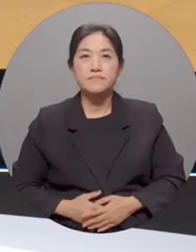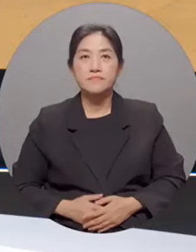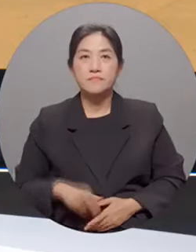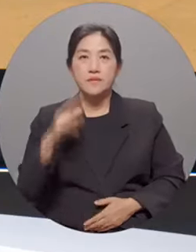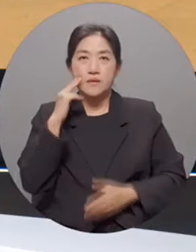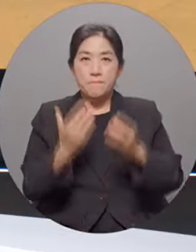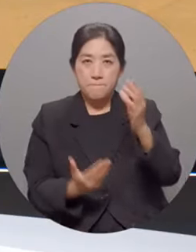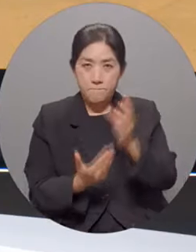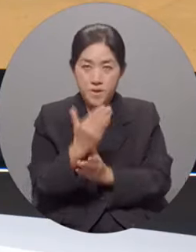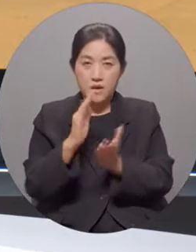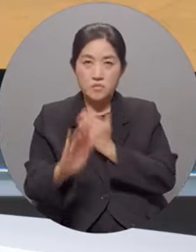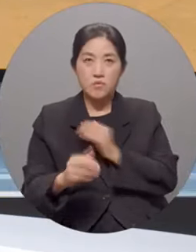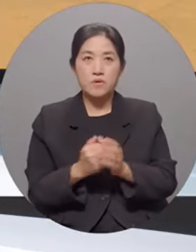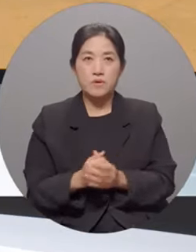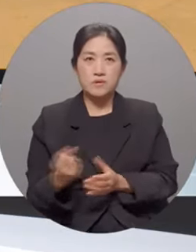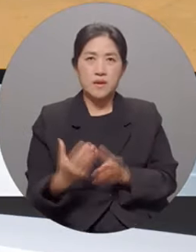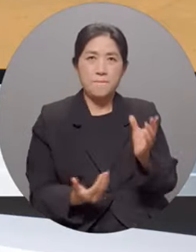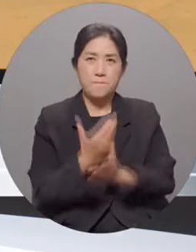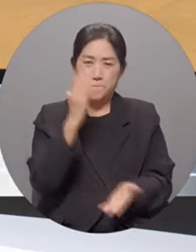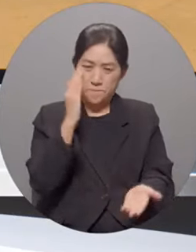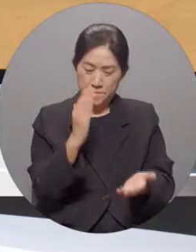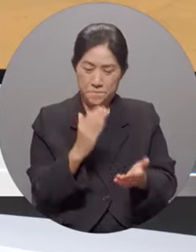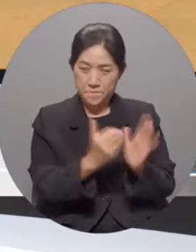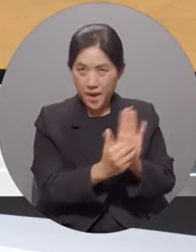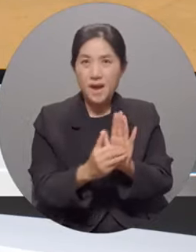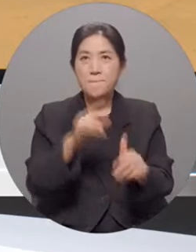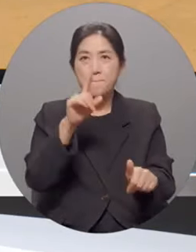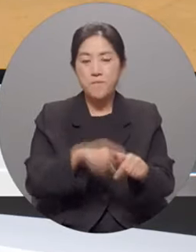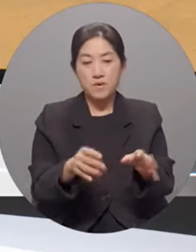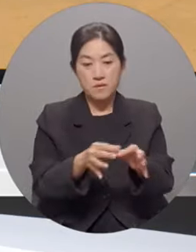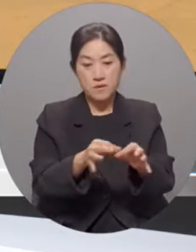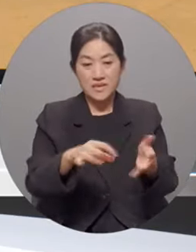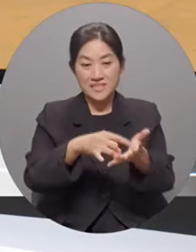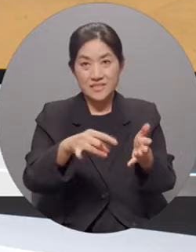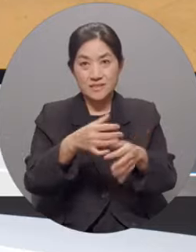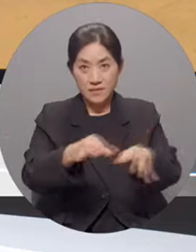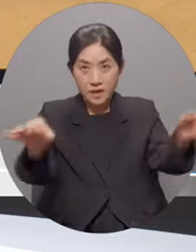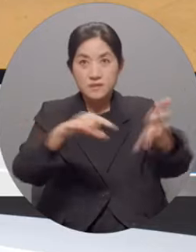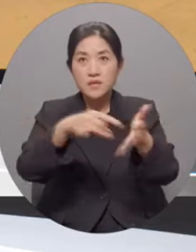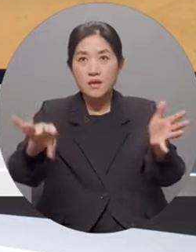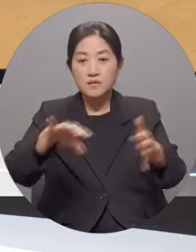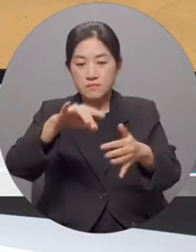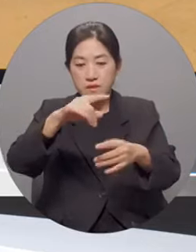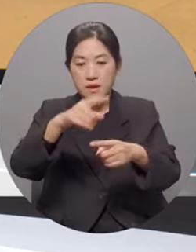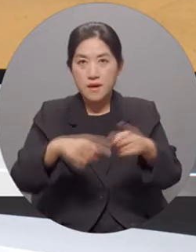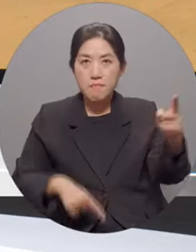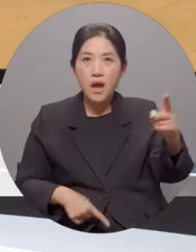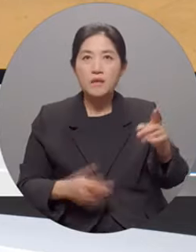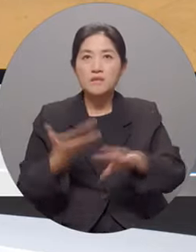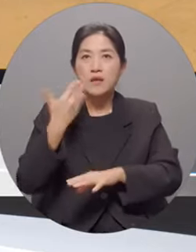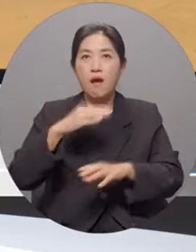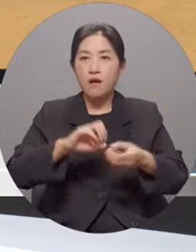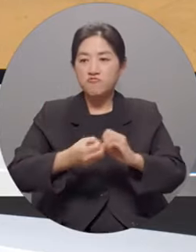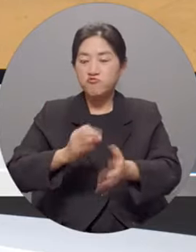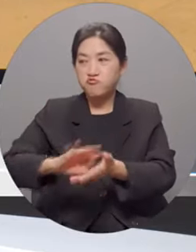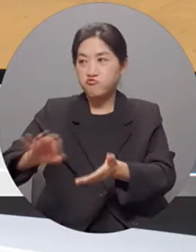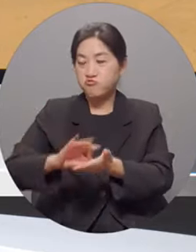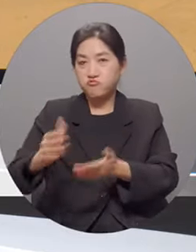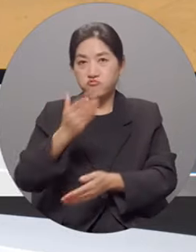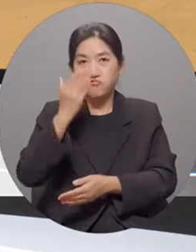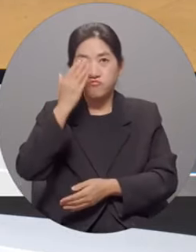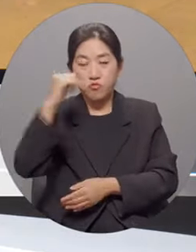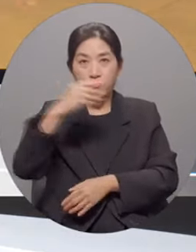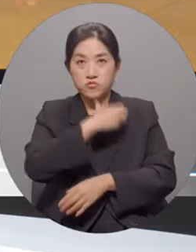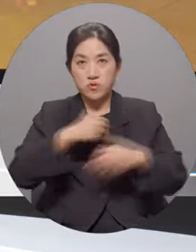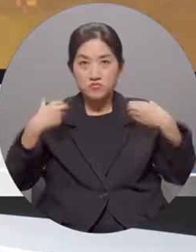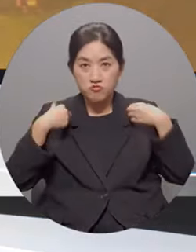참사 이후 재발을 막으라며 지급된 세금의 절반가량을 엉뚱한 곳에 쓴 용산구의 행태, 어제 고발했는데요.